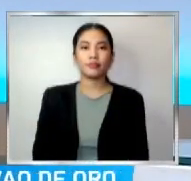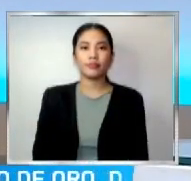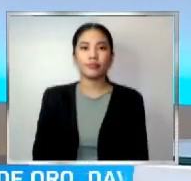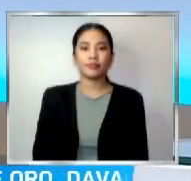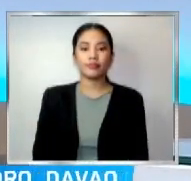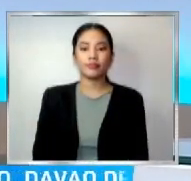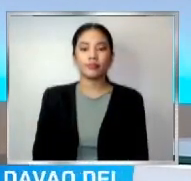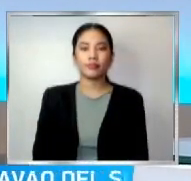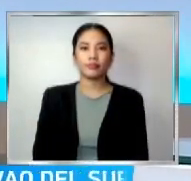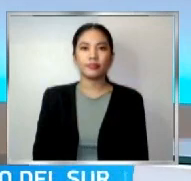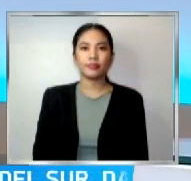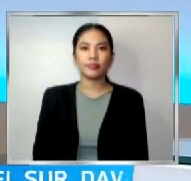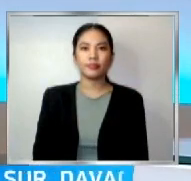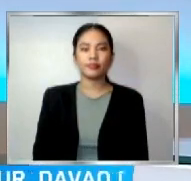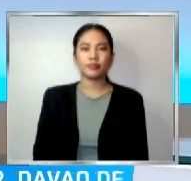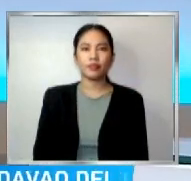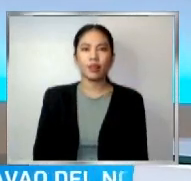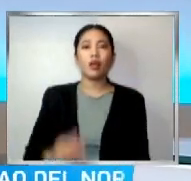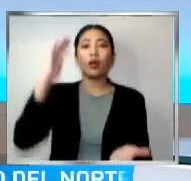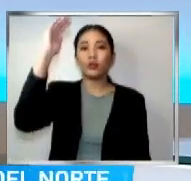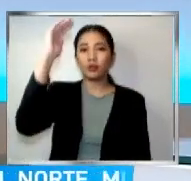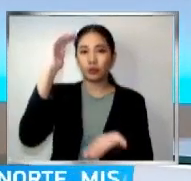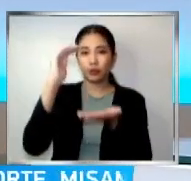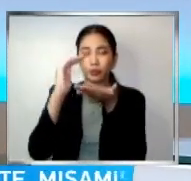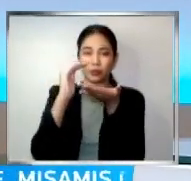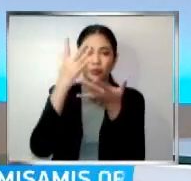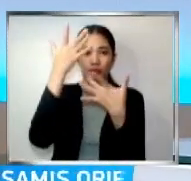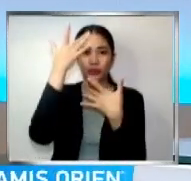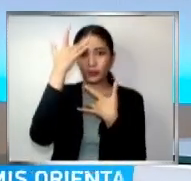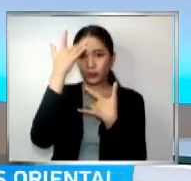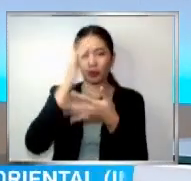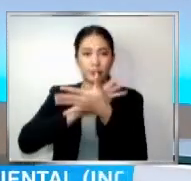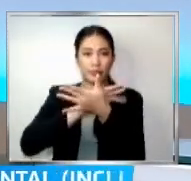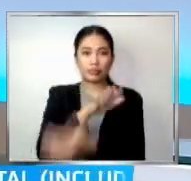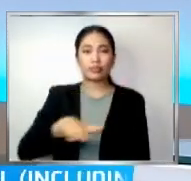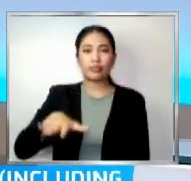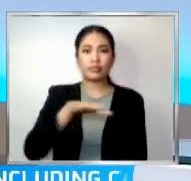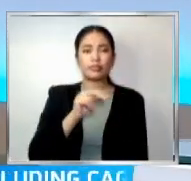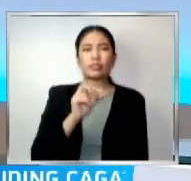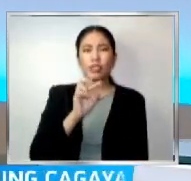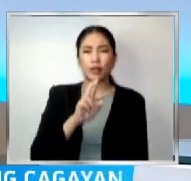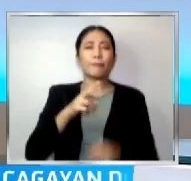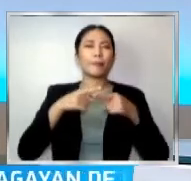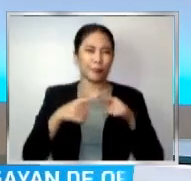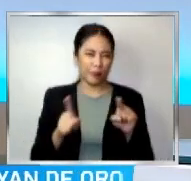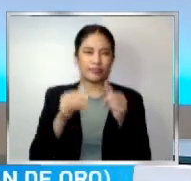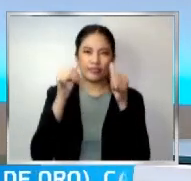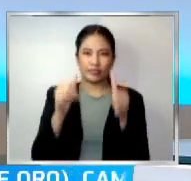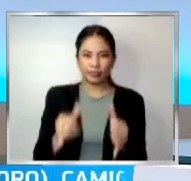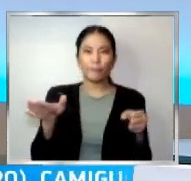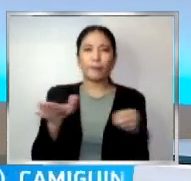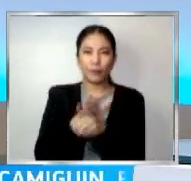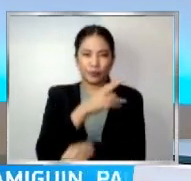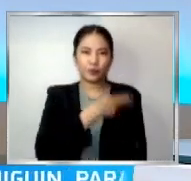Bumababa man ang naitatalang bagong COVID-19 cases sa Metro Manila, punuan pa rin ang mga ospital gaya ng Philippine General Hospital.